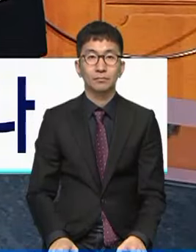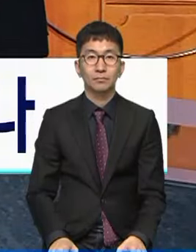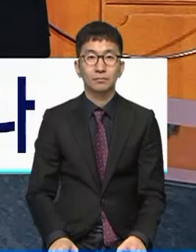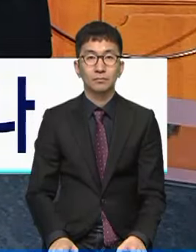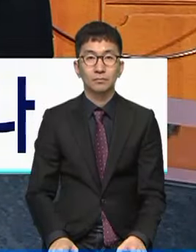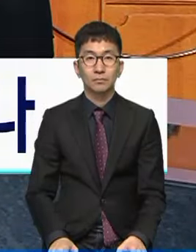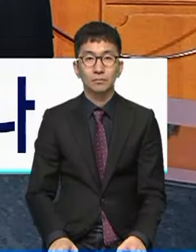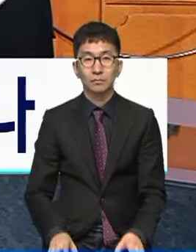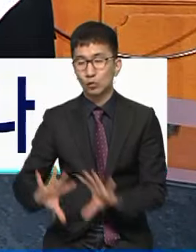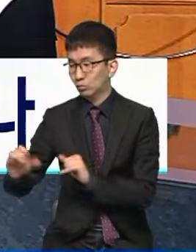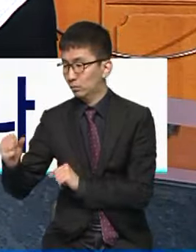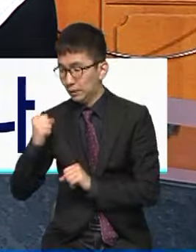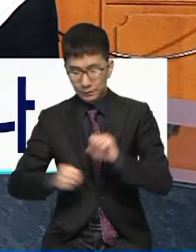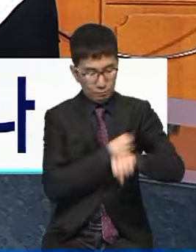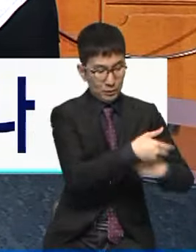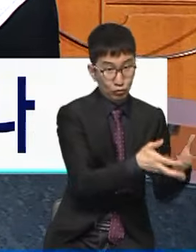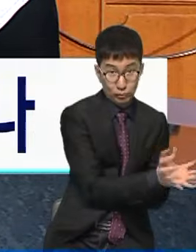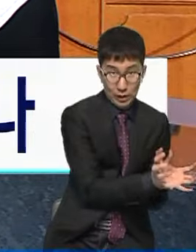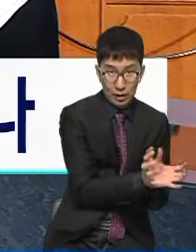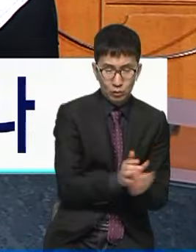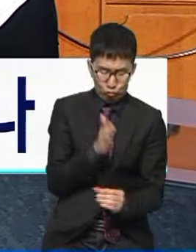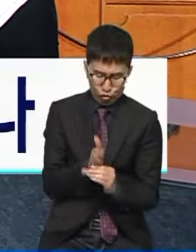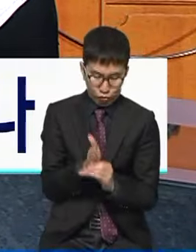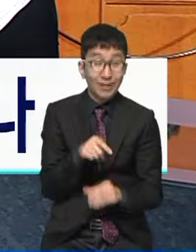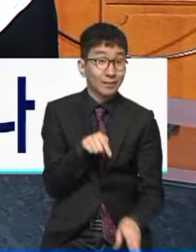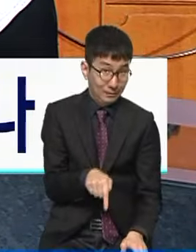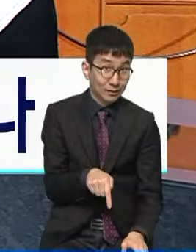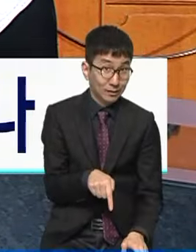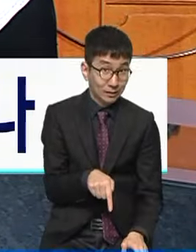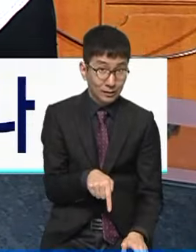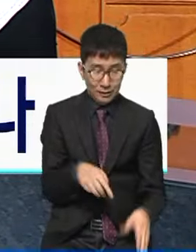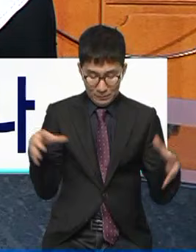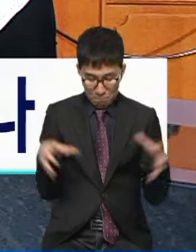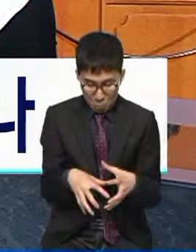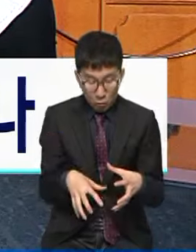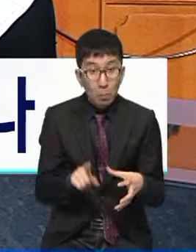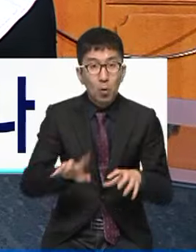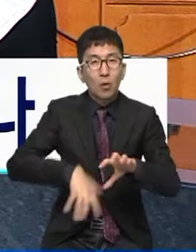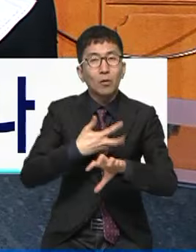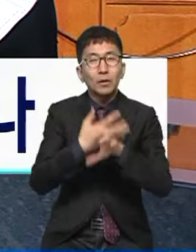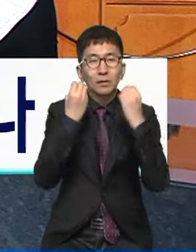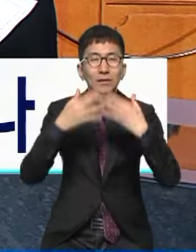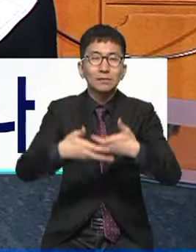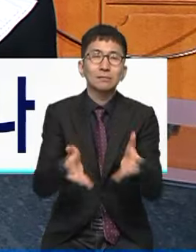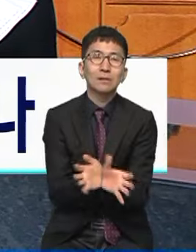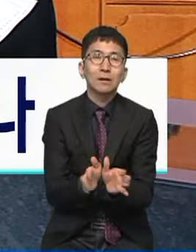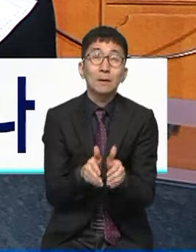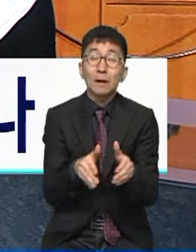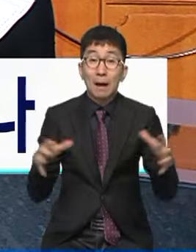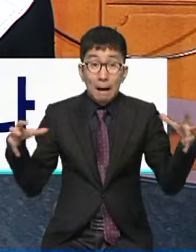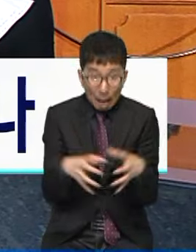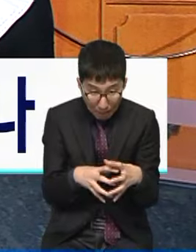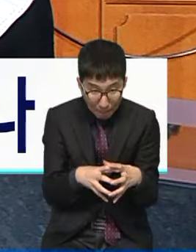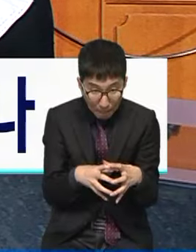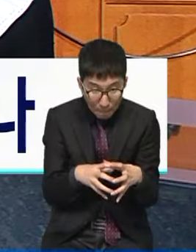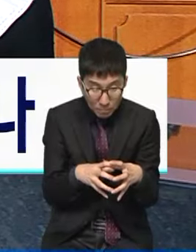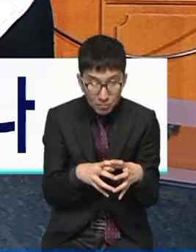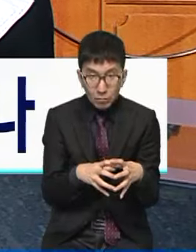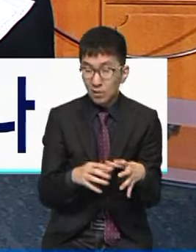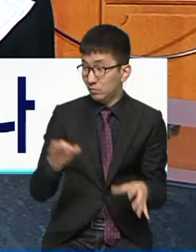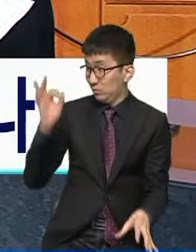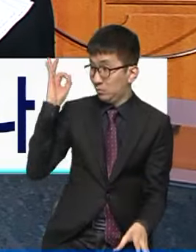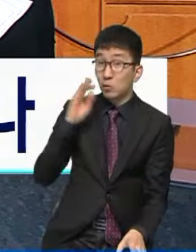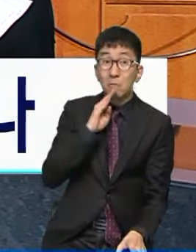다음 소식입니다. 이른바 제3지대 세력들이 뭉친 개혁신당이 합당을 선언한 지 열흘 만에 최대